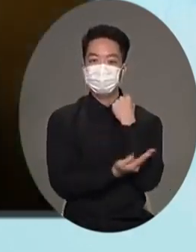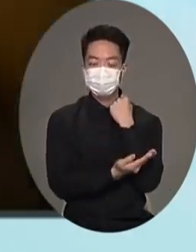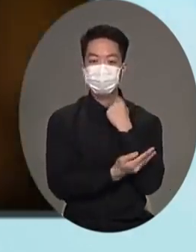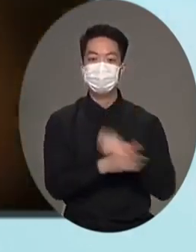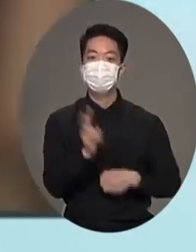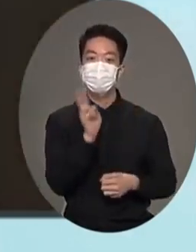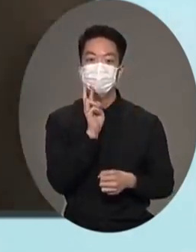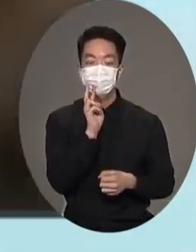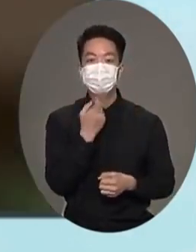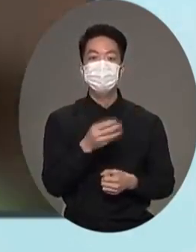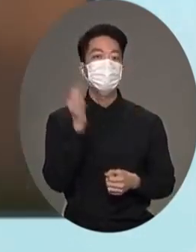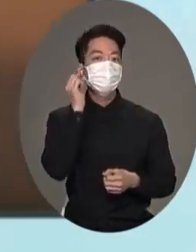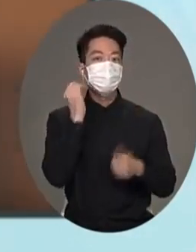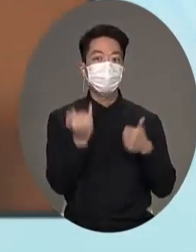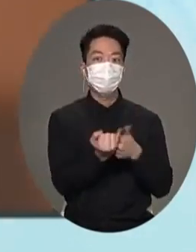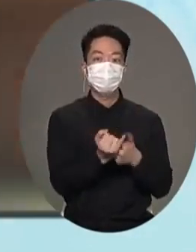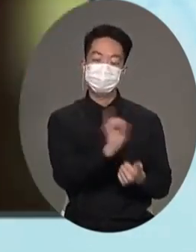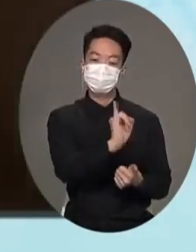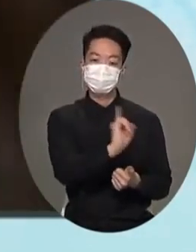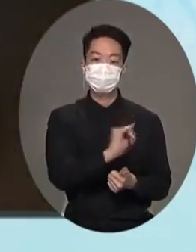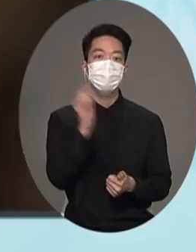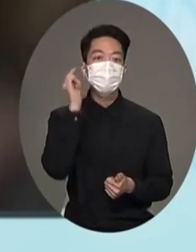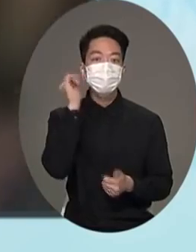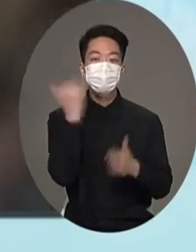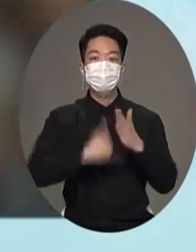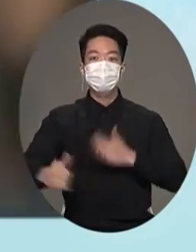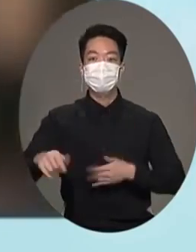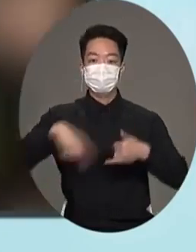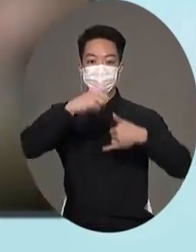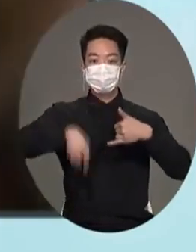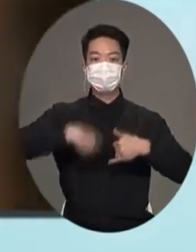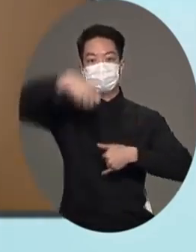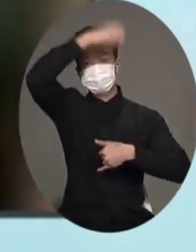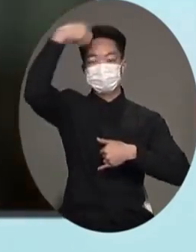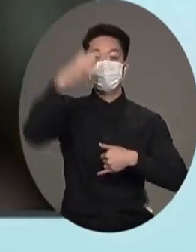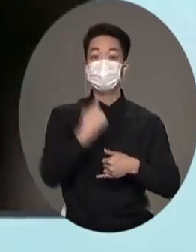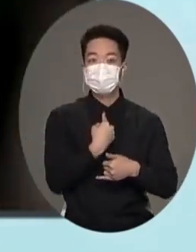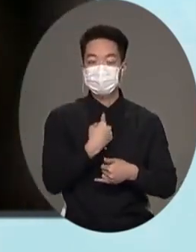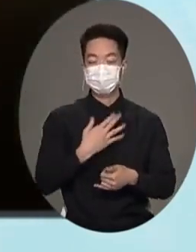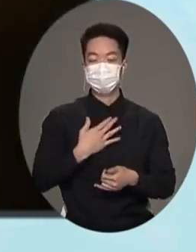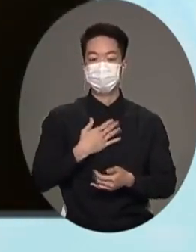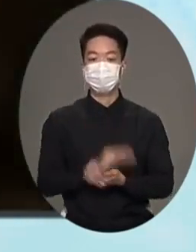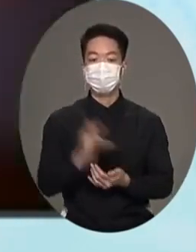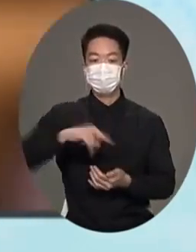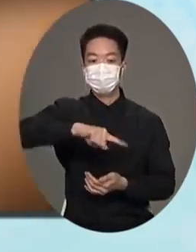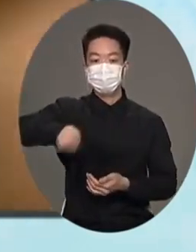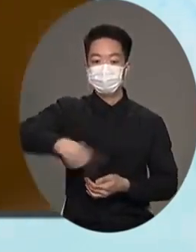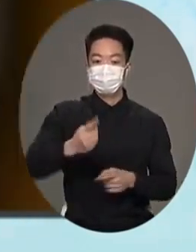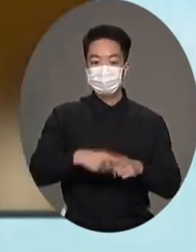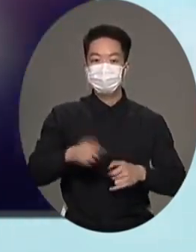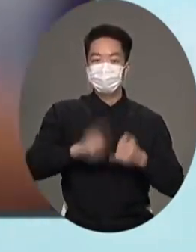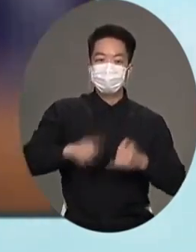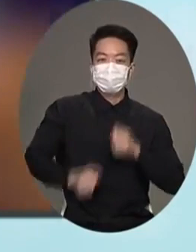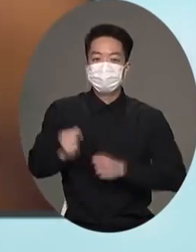给女童翻学、妇女外出必须遮掩全身等等。喀布尔国际机场成为他们最后的逃生